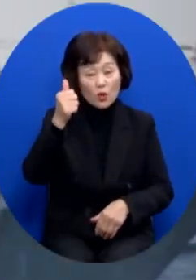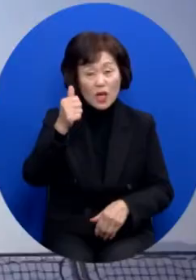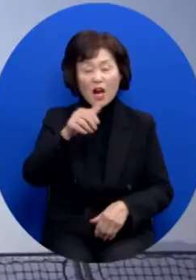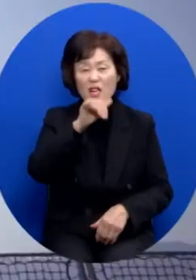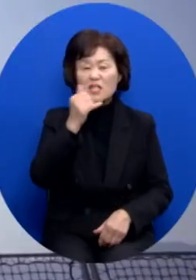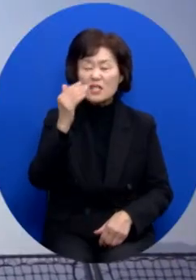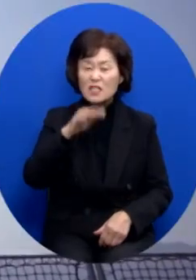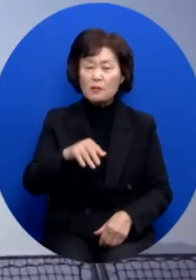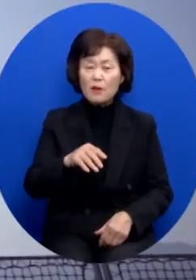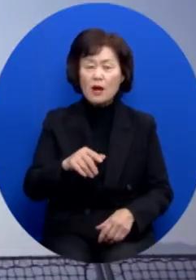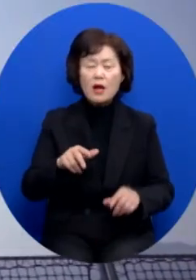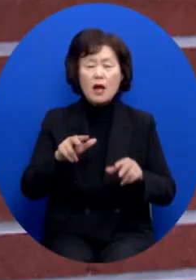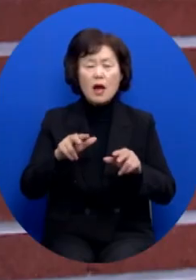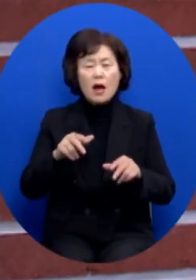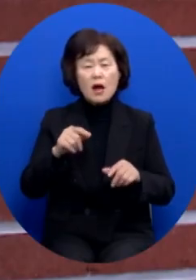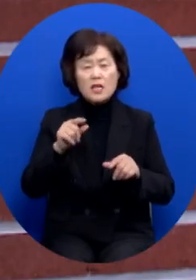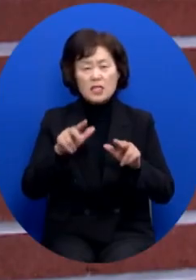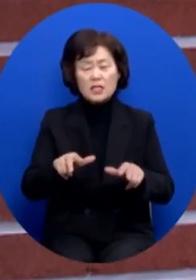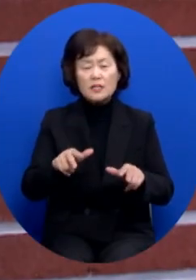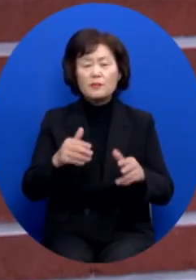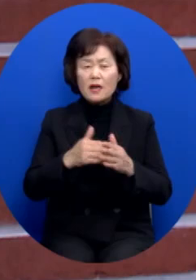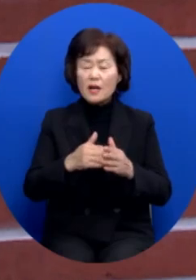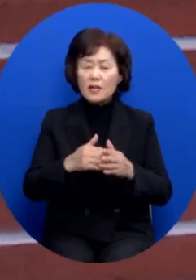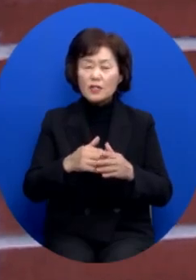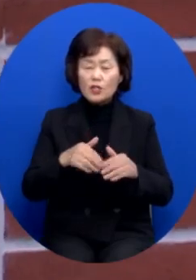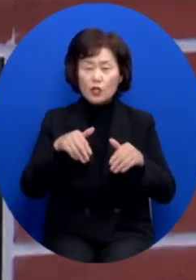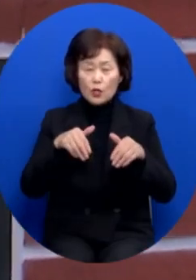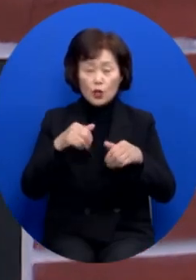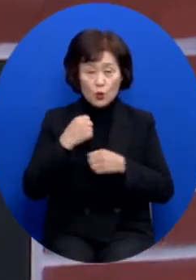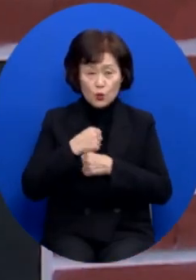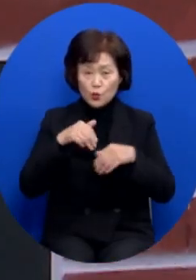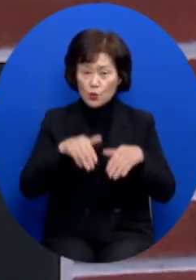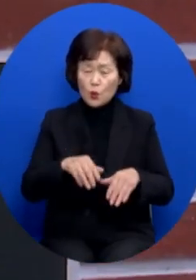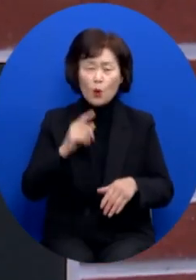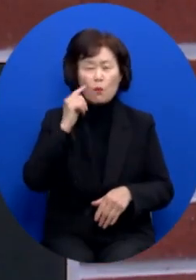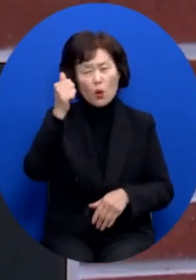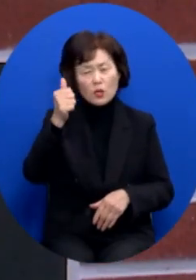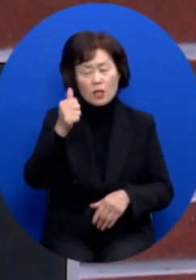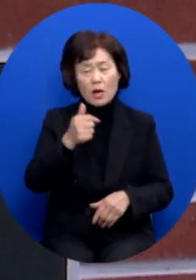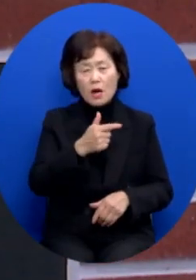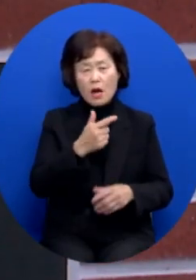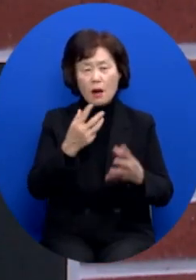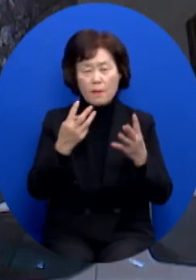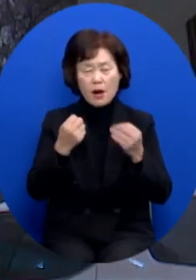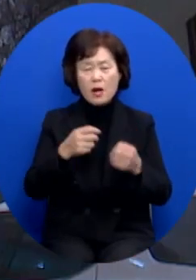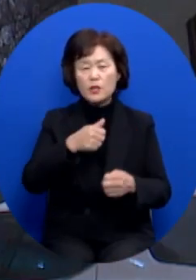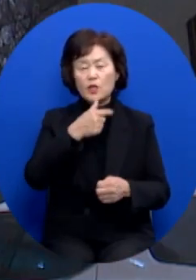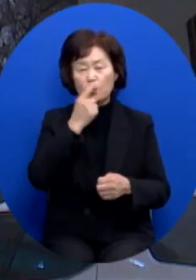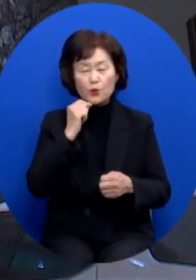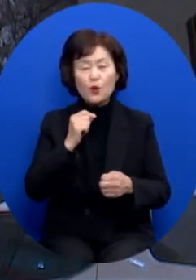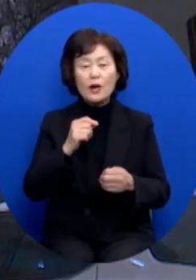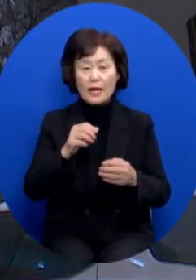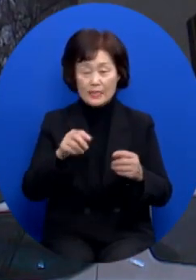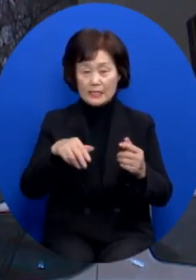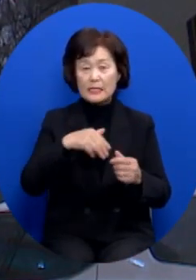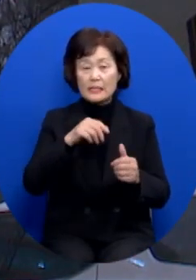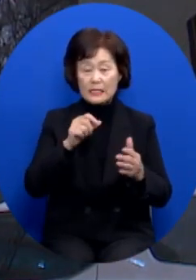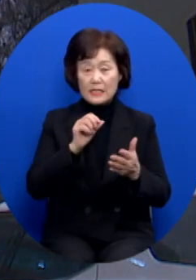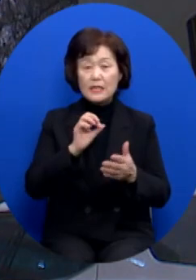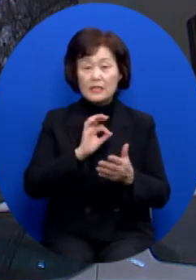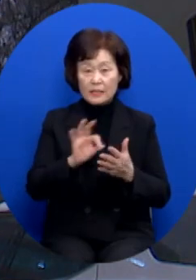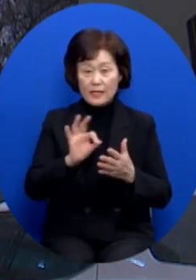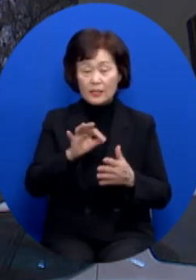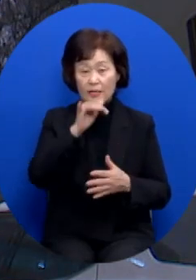턱없이 부족합니다. 이에 손원일 선교재단은 센터를 건립해 초급 해군 장교들을 평신도 사역자로 양성해 파송할